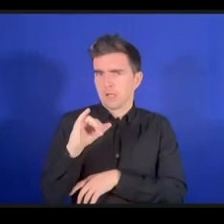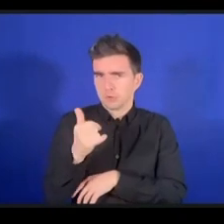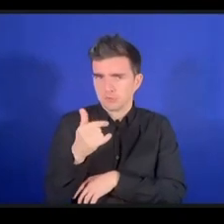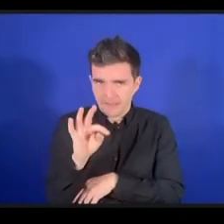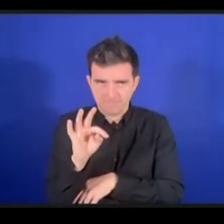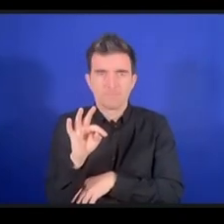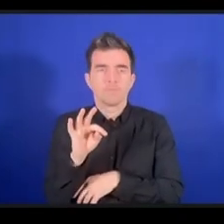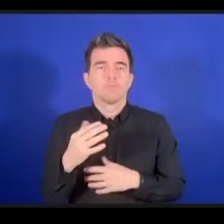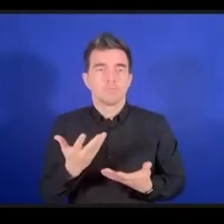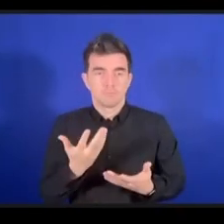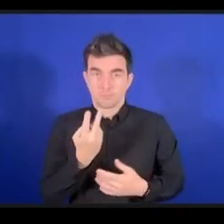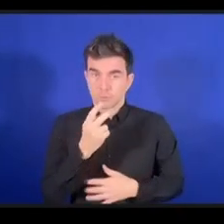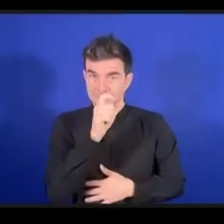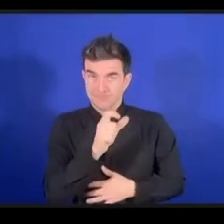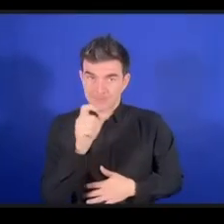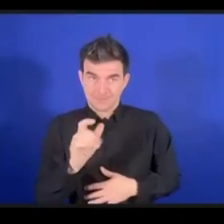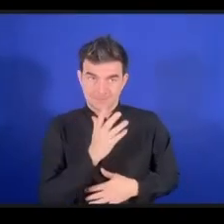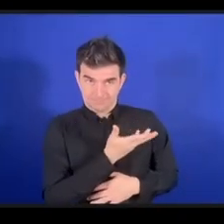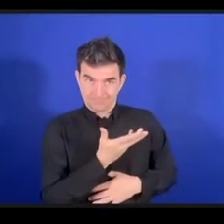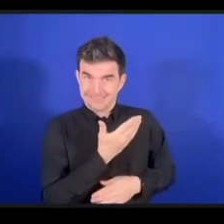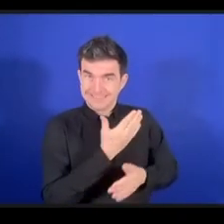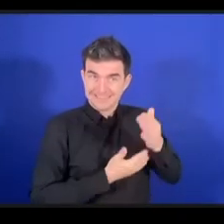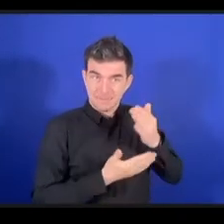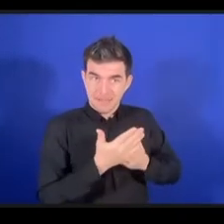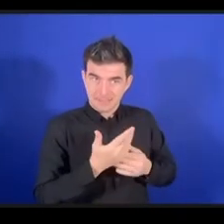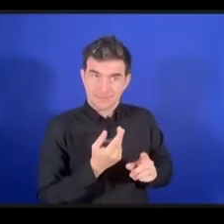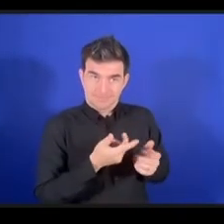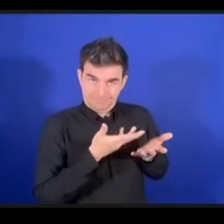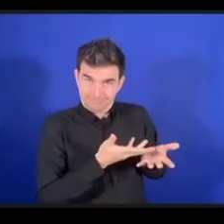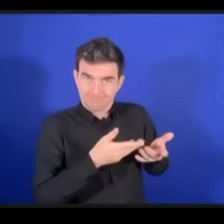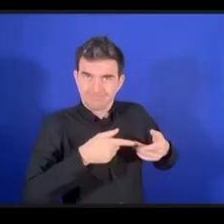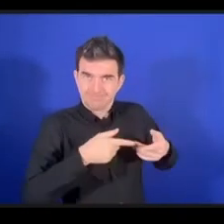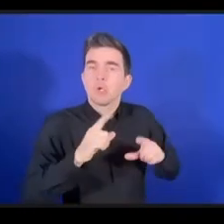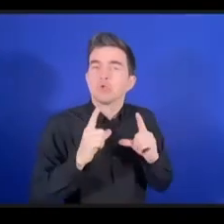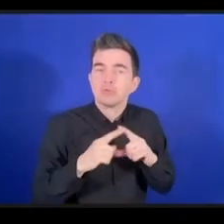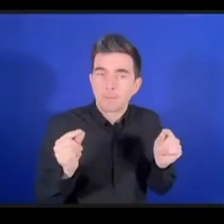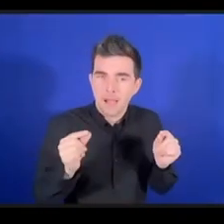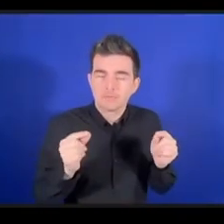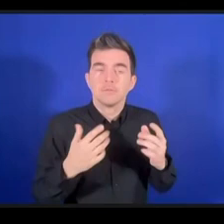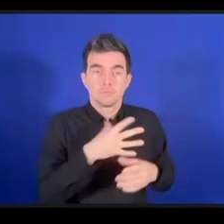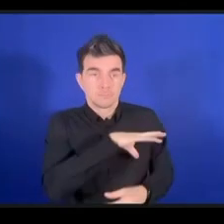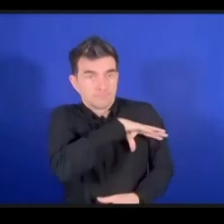他们来参会进行了讨论。